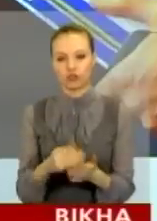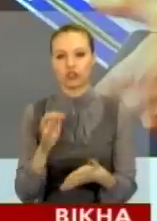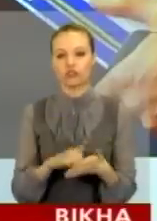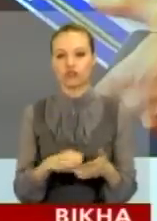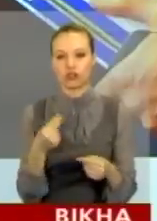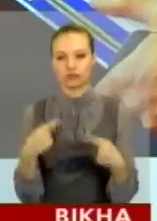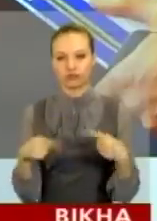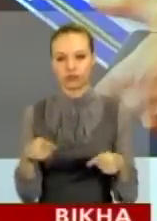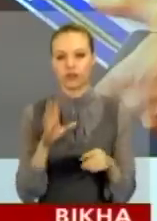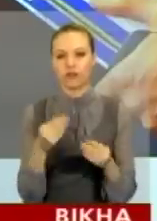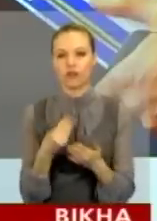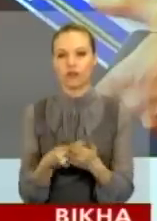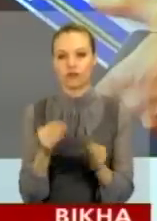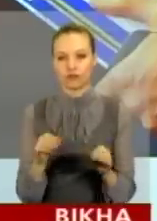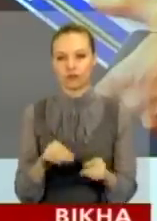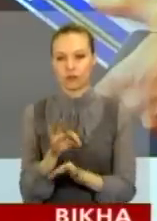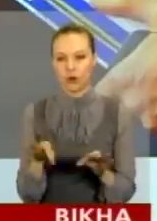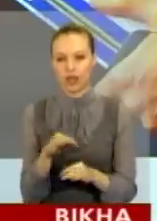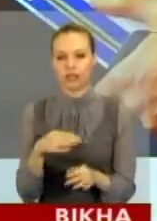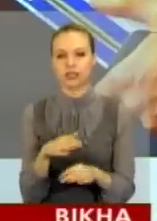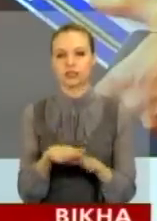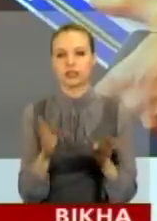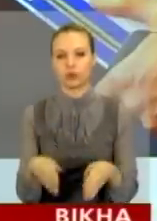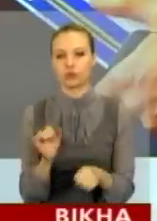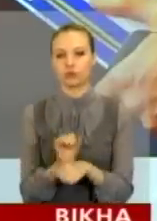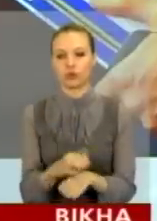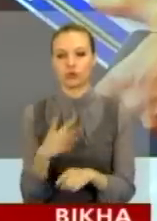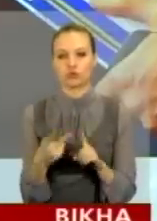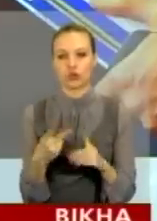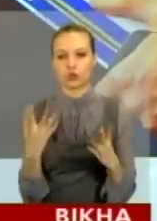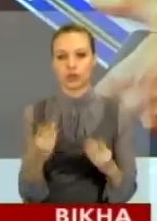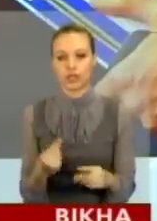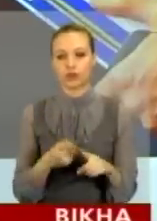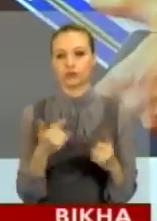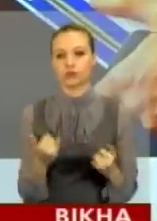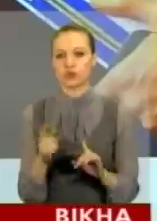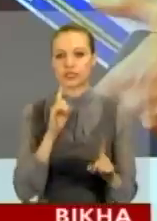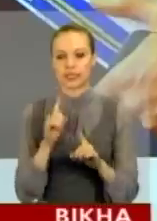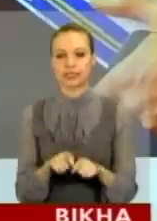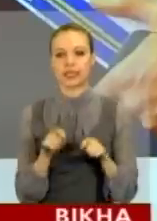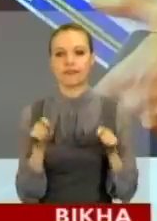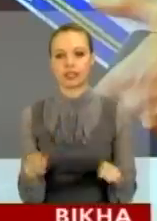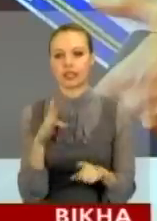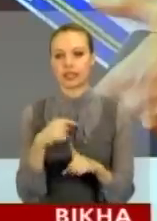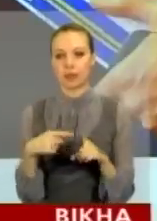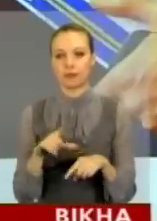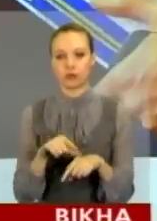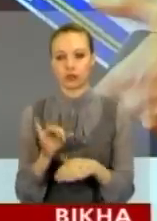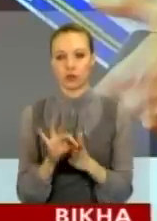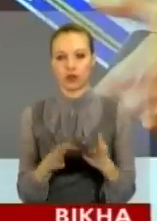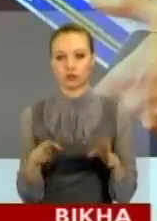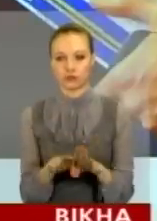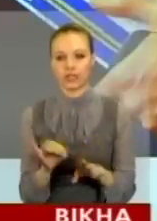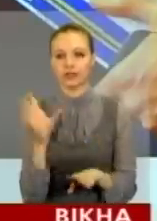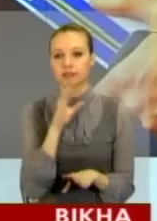Через розбіжності в проєкті головного кошторису України трибуну в Раді блокують уже другий день. Сьогодні засідання там відкрили на півгодини і одразу